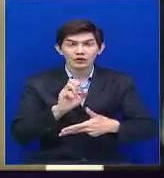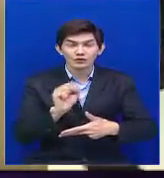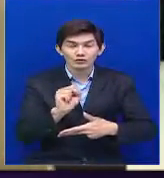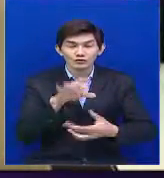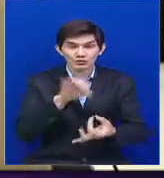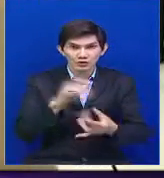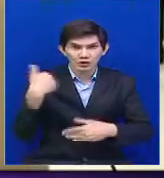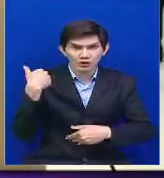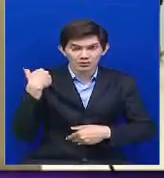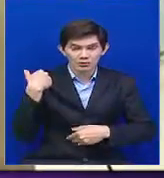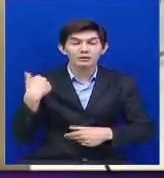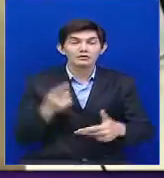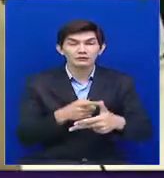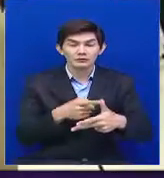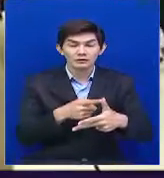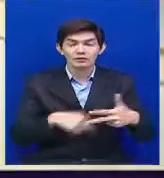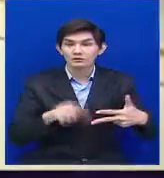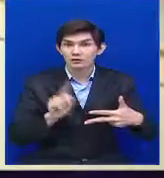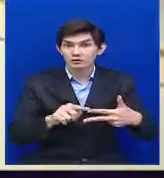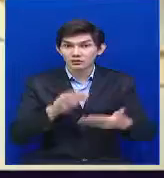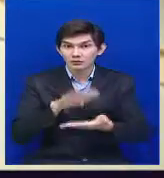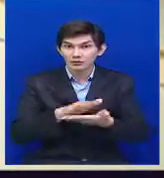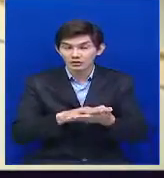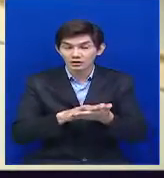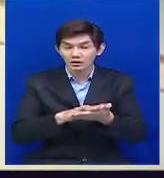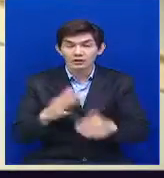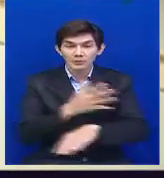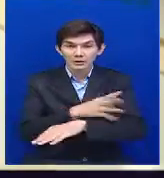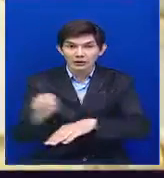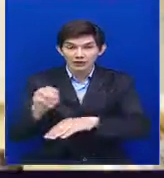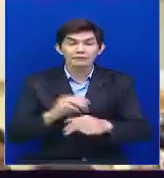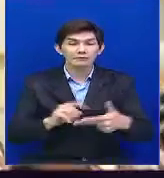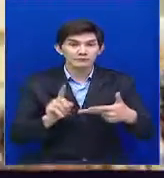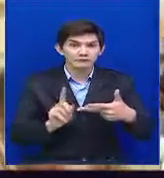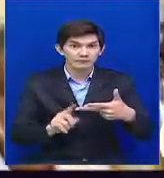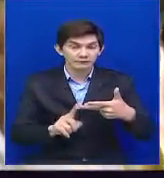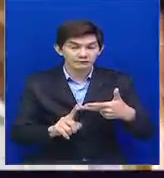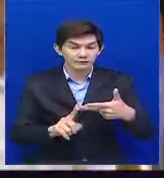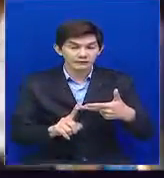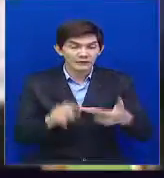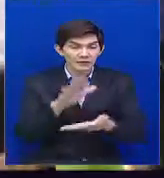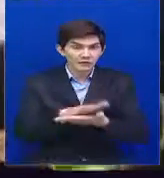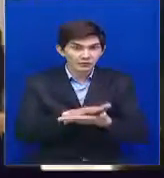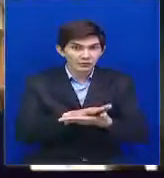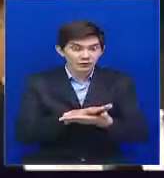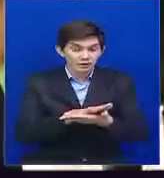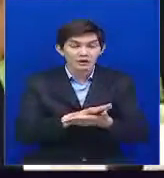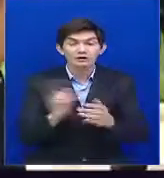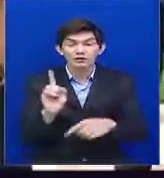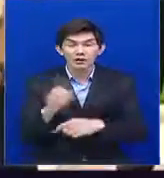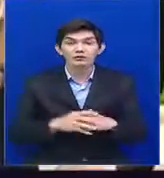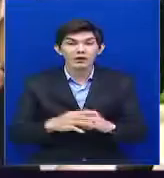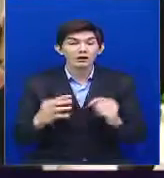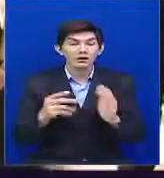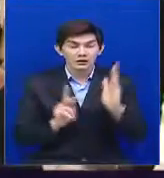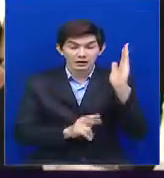วิทยาคมจังหวัดสุโขทัยโรงเรียนสารคามวิทยาคมจังหวัดมหาสารคามและโรงเรียนกัญจนาภิเษกวิทยาลัยจังห